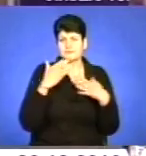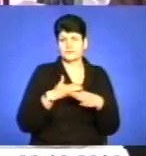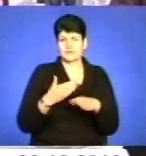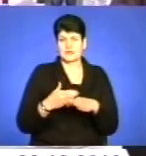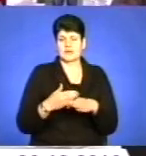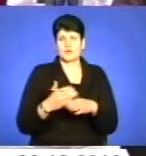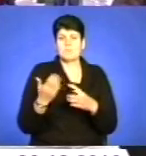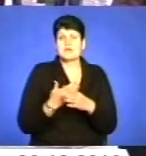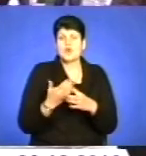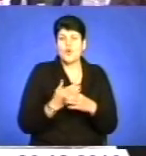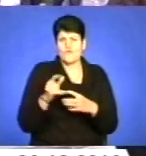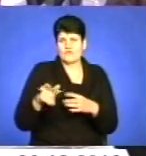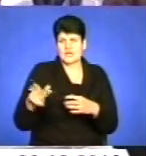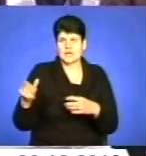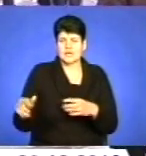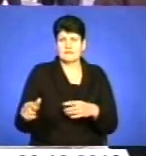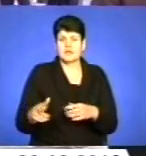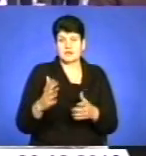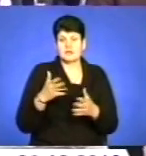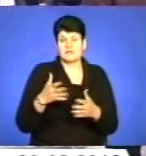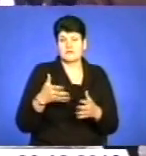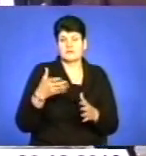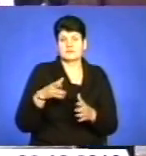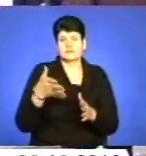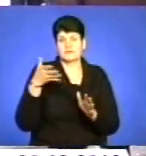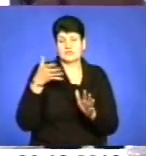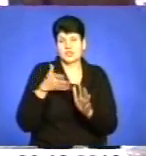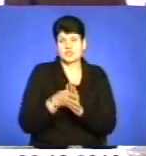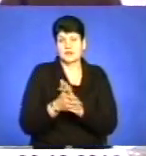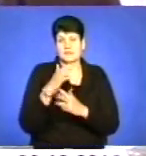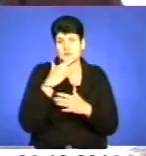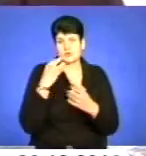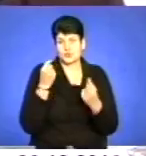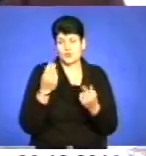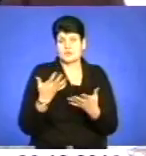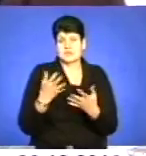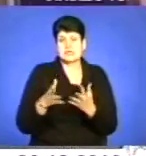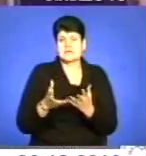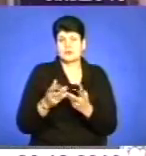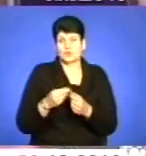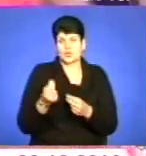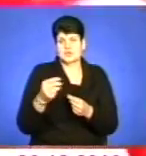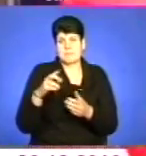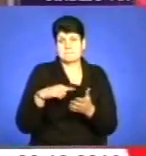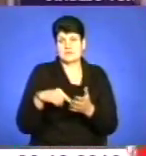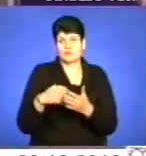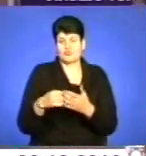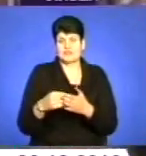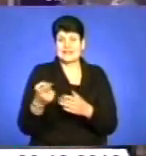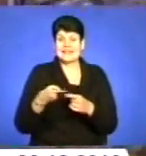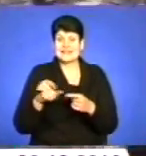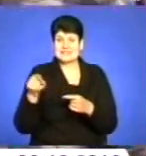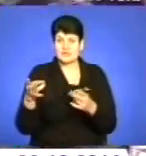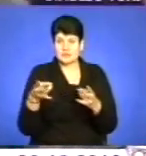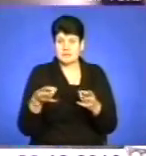пільговиків, відповідно несе витрати, які доводиться компенсувати за рахунок коштів міського бюджету. На ці потреби